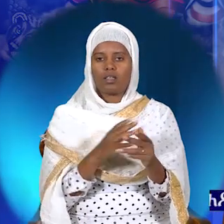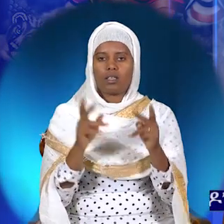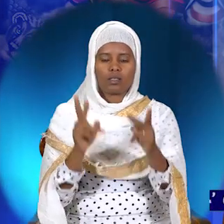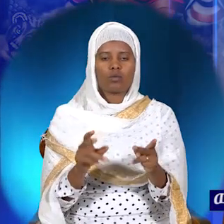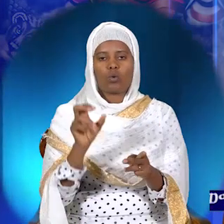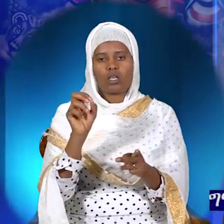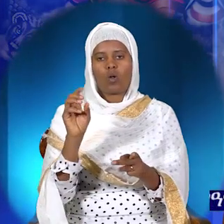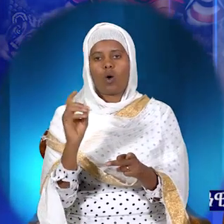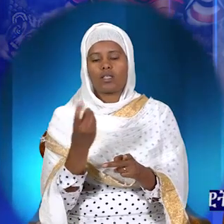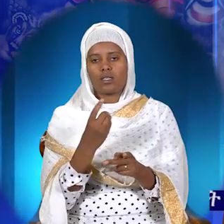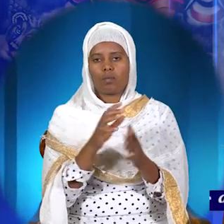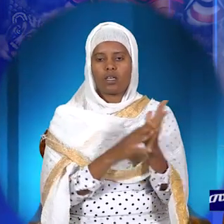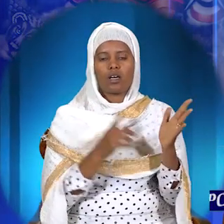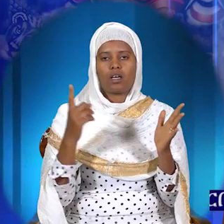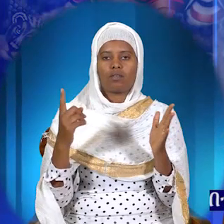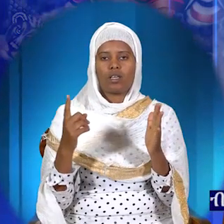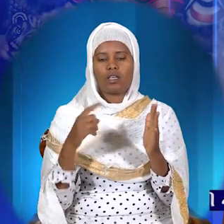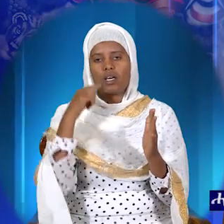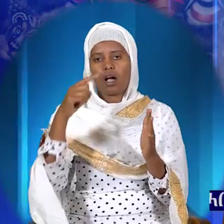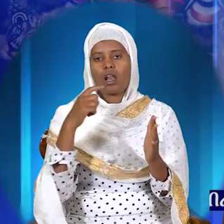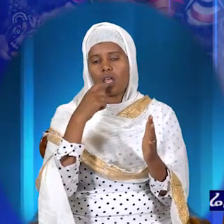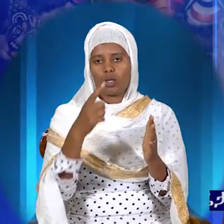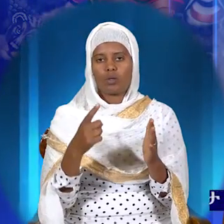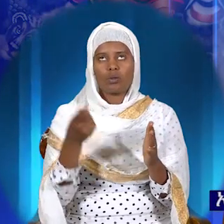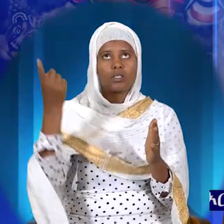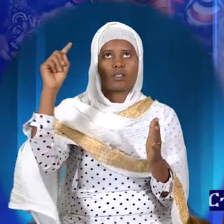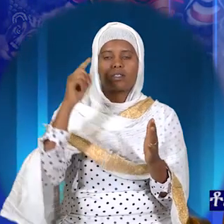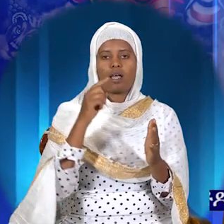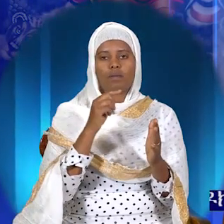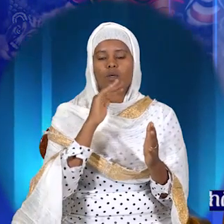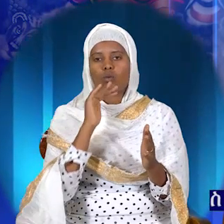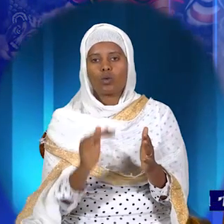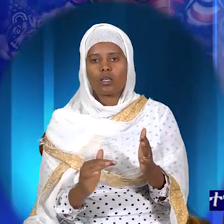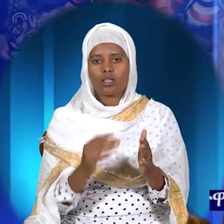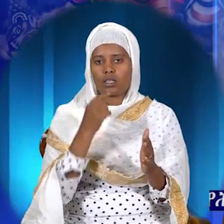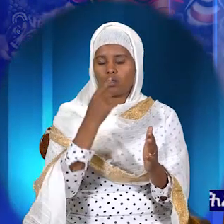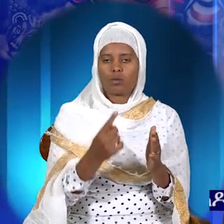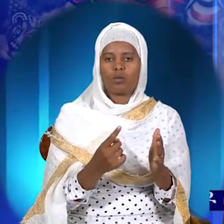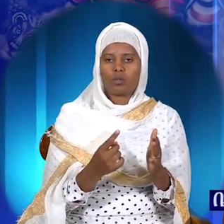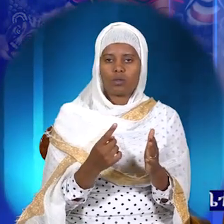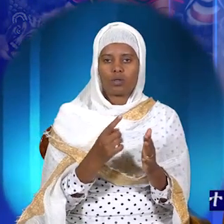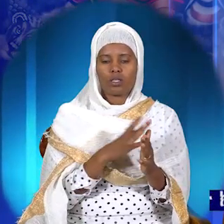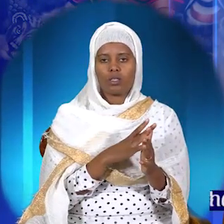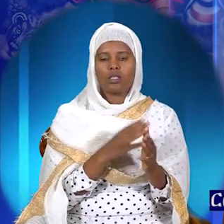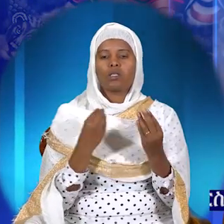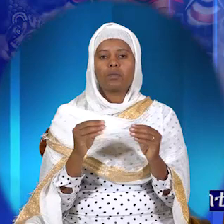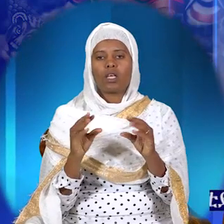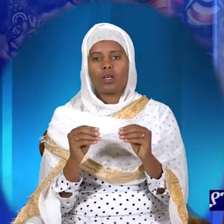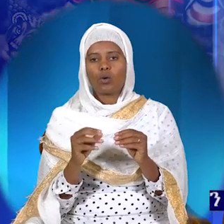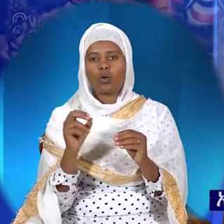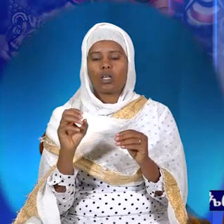ክንብልከለና ድማ ልክዕ ከምዘ ወንጀላዊ ዮሐንስ አምዕራፍ አደ ቃል ኢሉ ንእግዚአብሔር ወልድ መስሉ ነገር